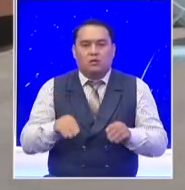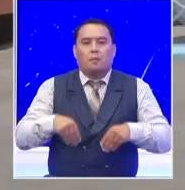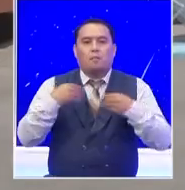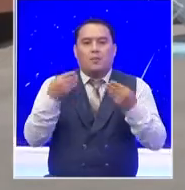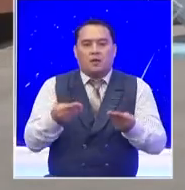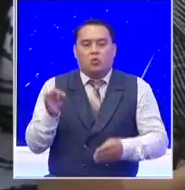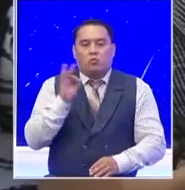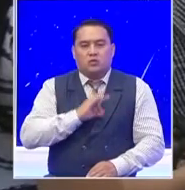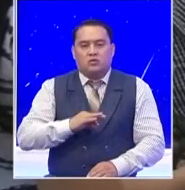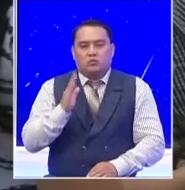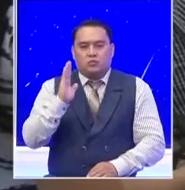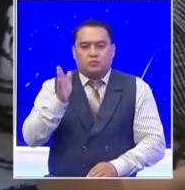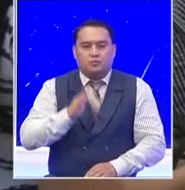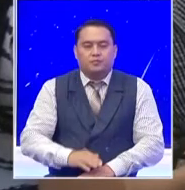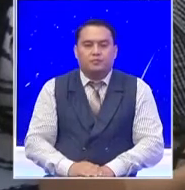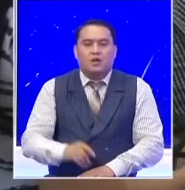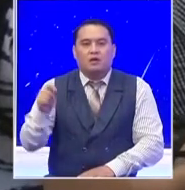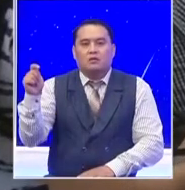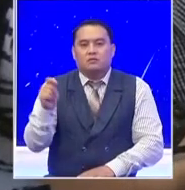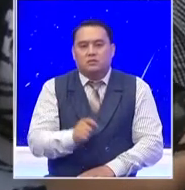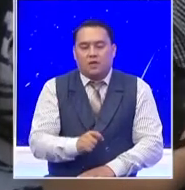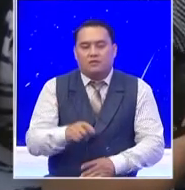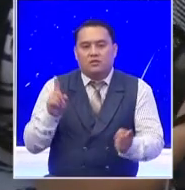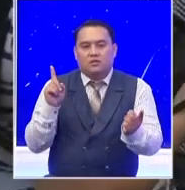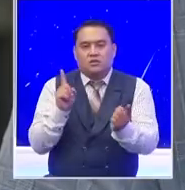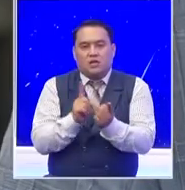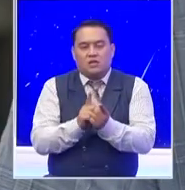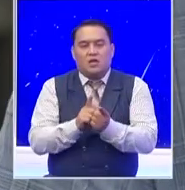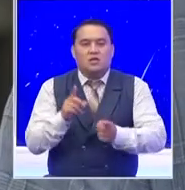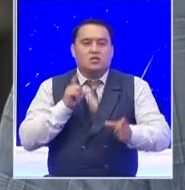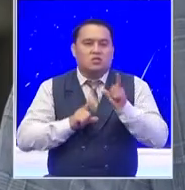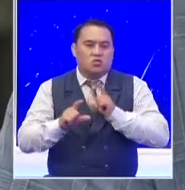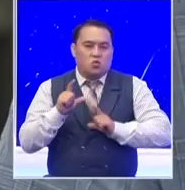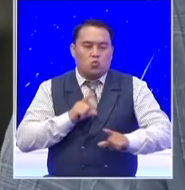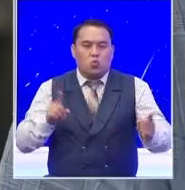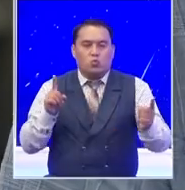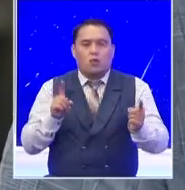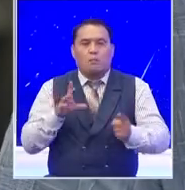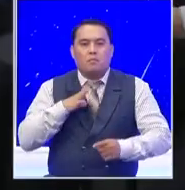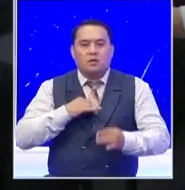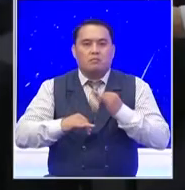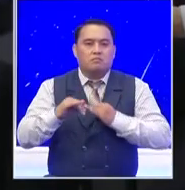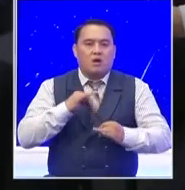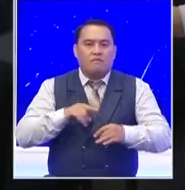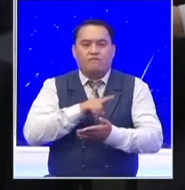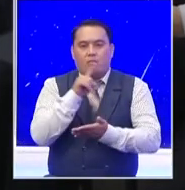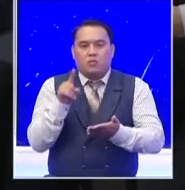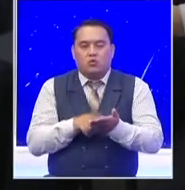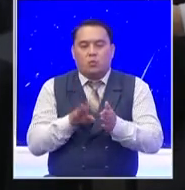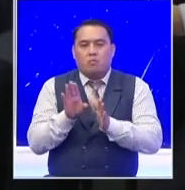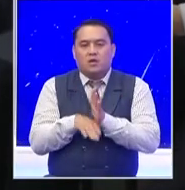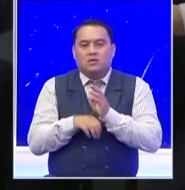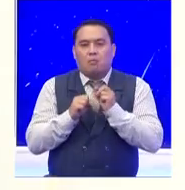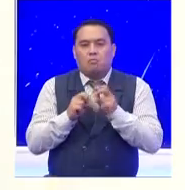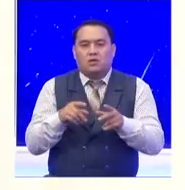своей области. В завершении визита вице-министр встретился с учеными института. В ходе беседы был затронут вопрос и по соблюдению безопасности